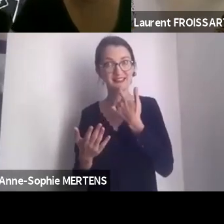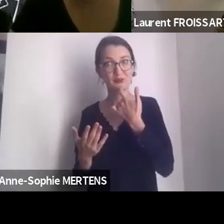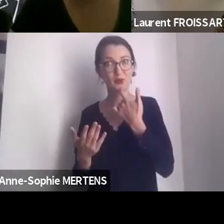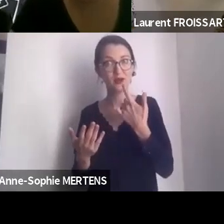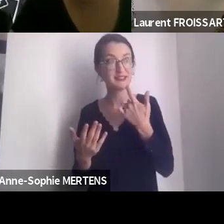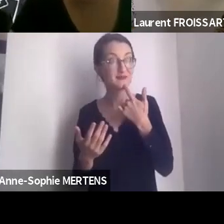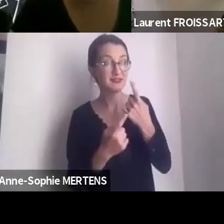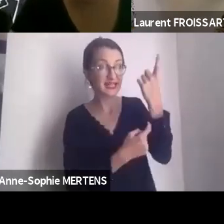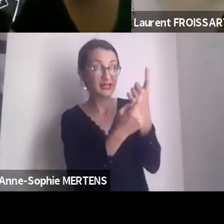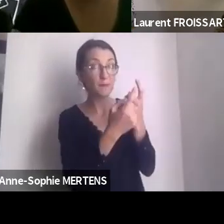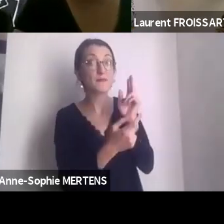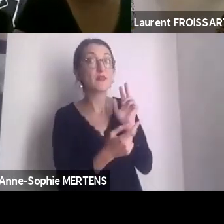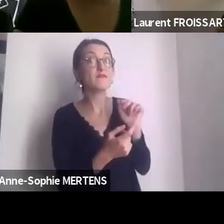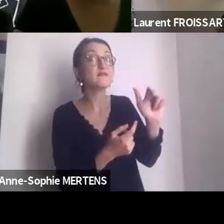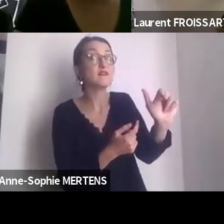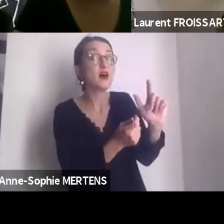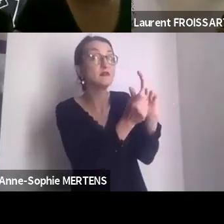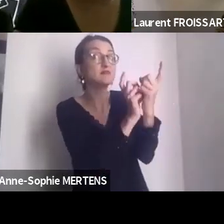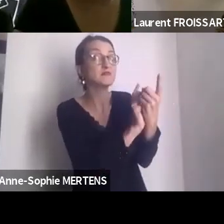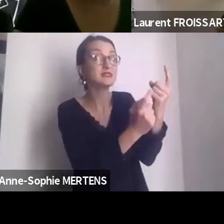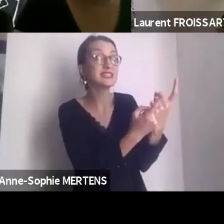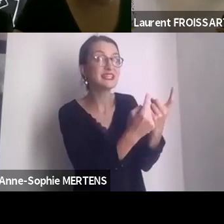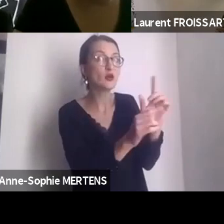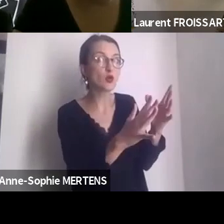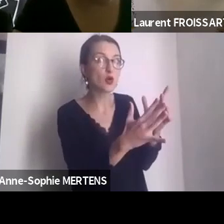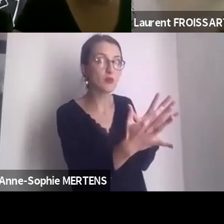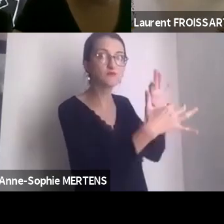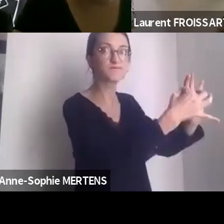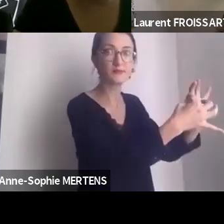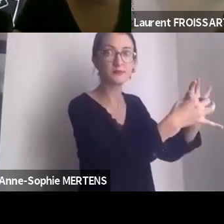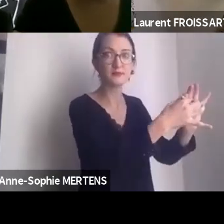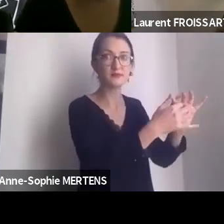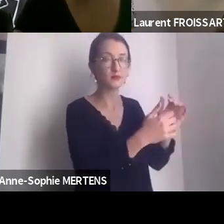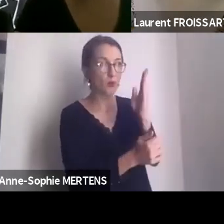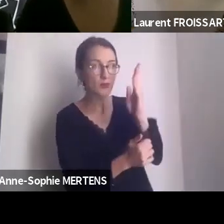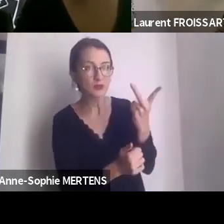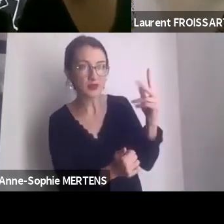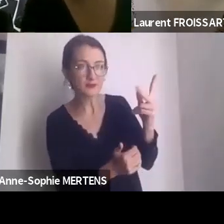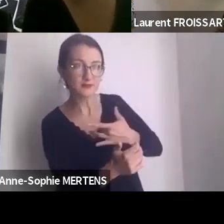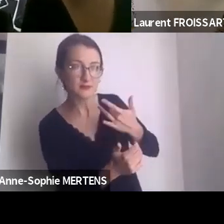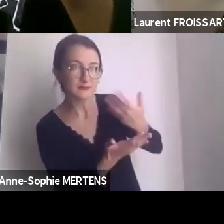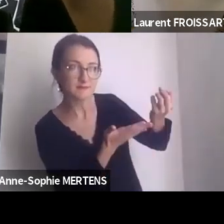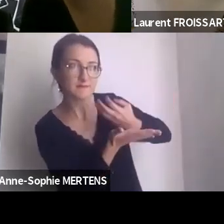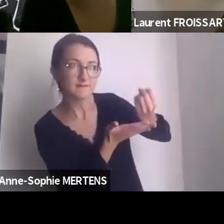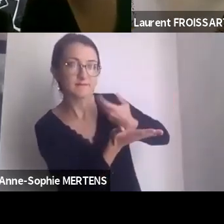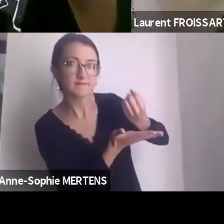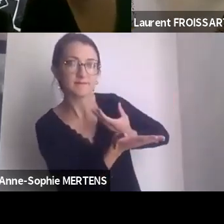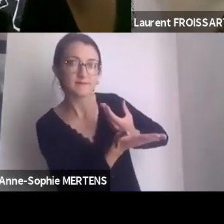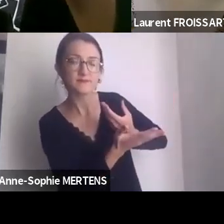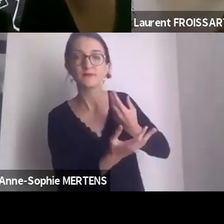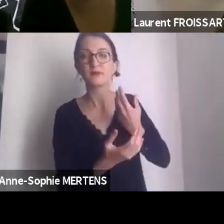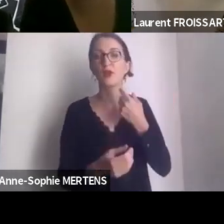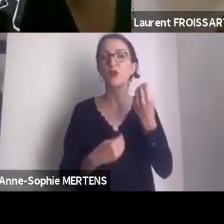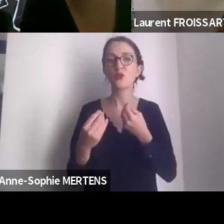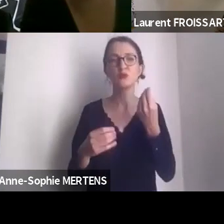clients potentiels pour vous intéresser à leurs besoins, plutôt que, donc ça c'est dans le manifeste agile, d'être sur la posture de négocier